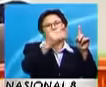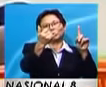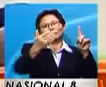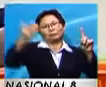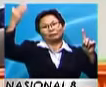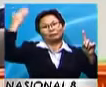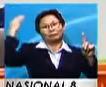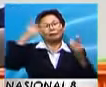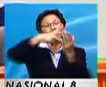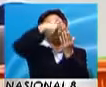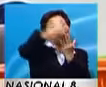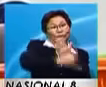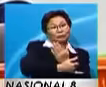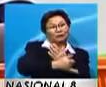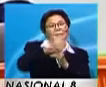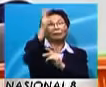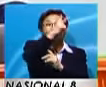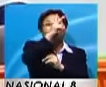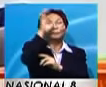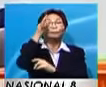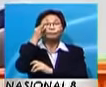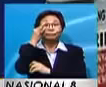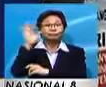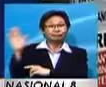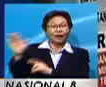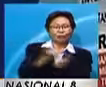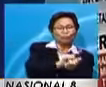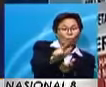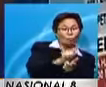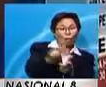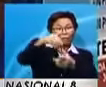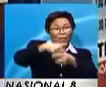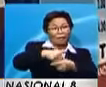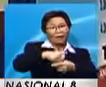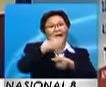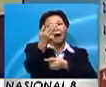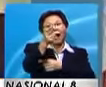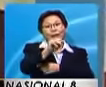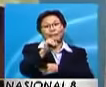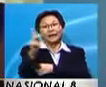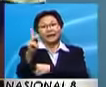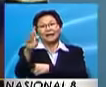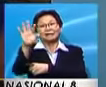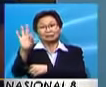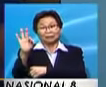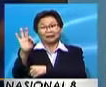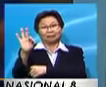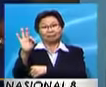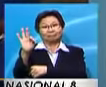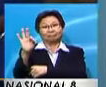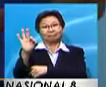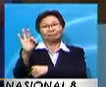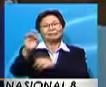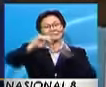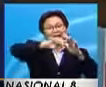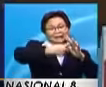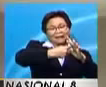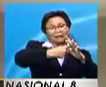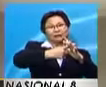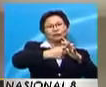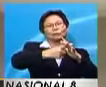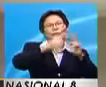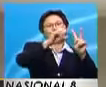lalu Project kerajaan persekutuan yang diluluskan dalam rancangan melihat ke-9 itu bermula